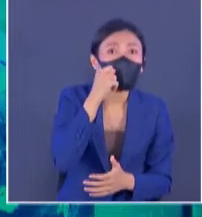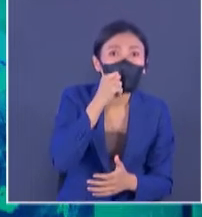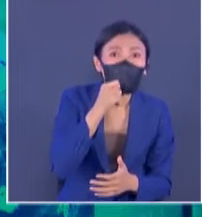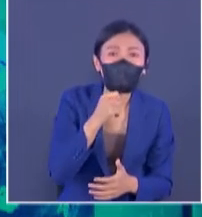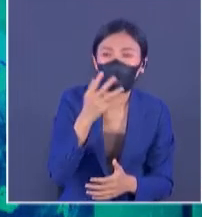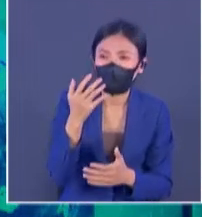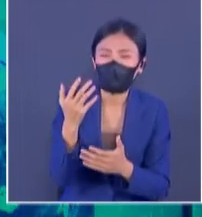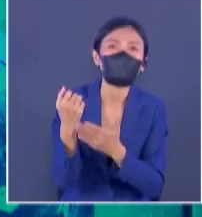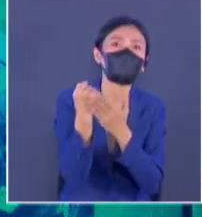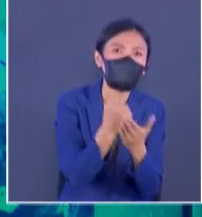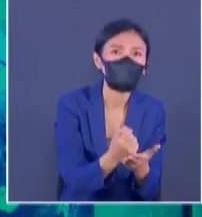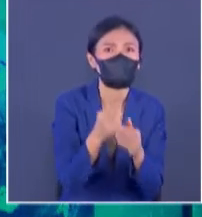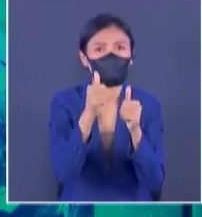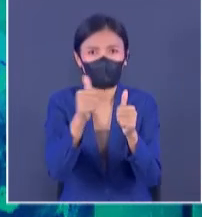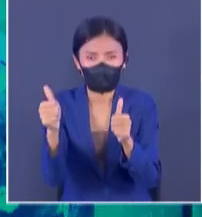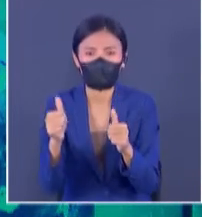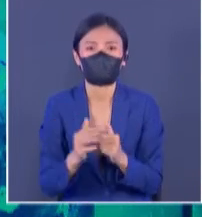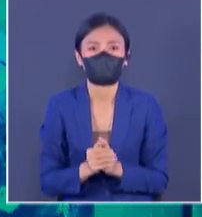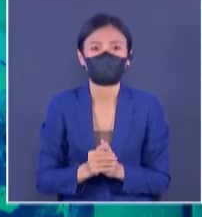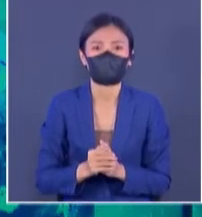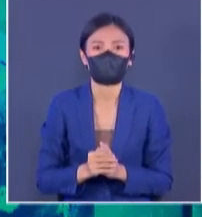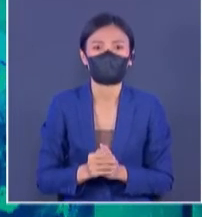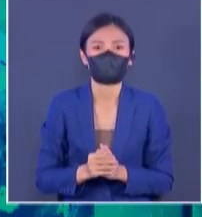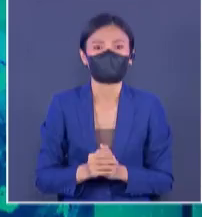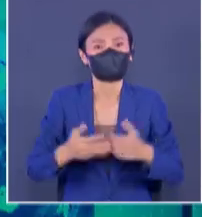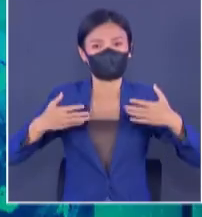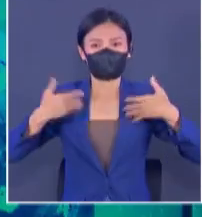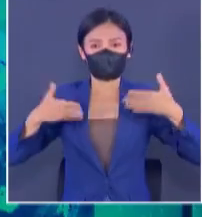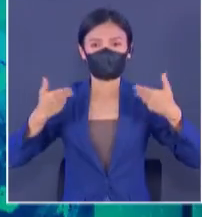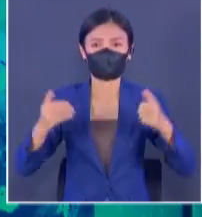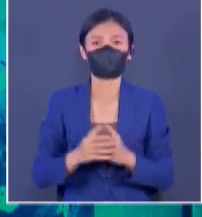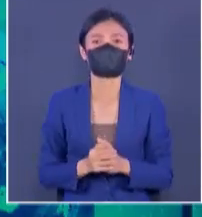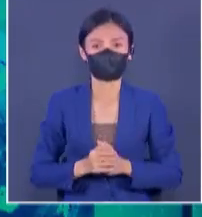านะครับโพสต์ในโซเชียลแล้วก็ช่วยกันตามหาจนเจอในที่สุดนะครับ ชื่นมื่นนะครับลงตัวลงตัว